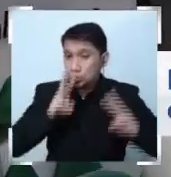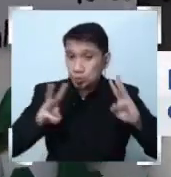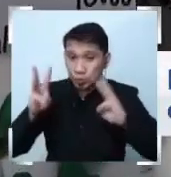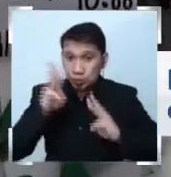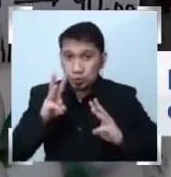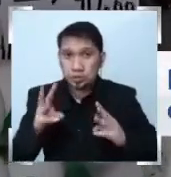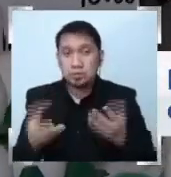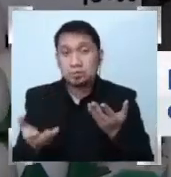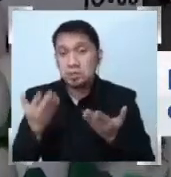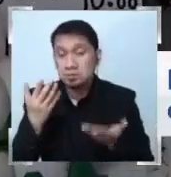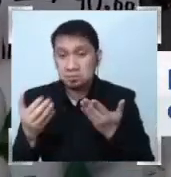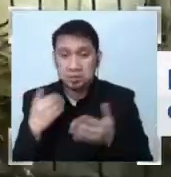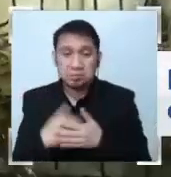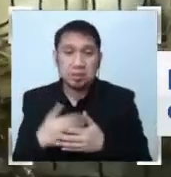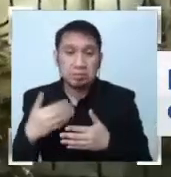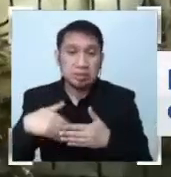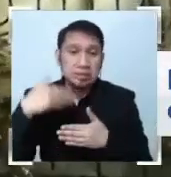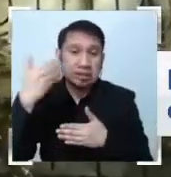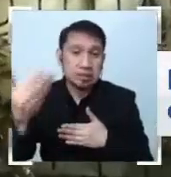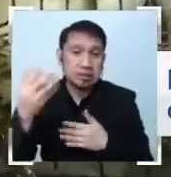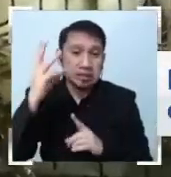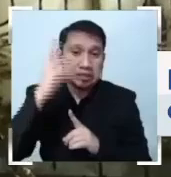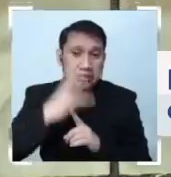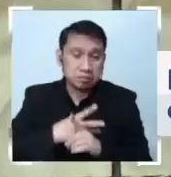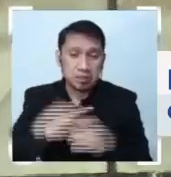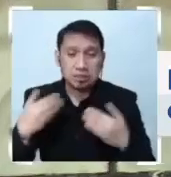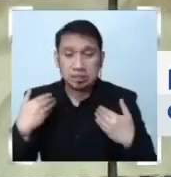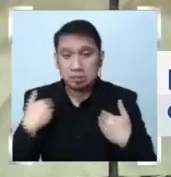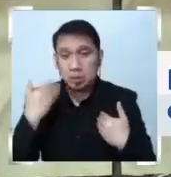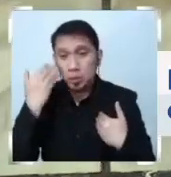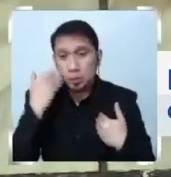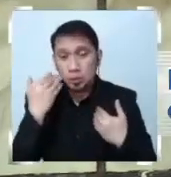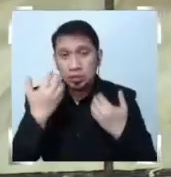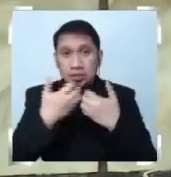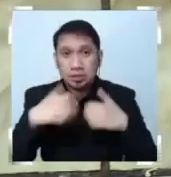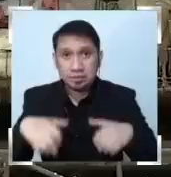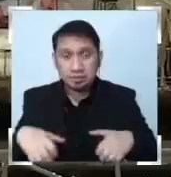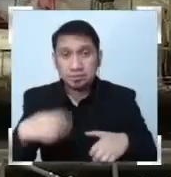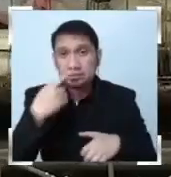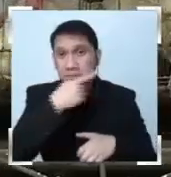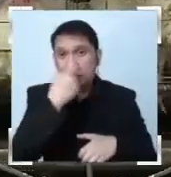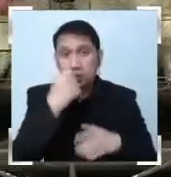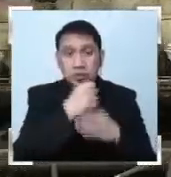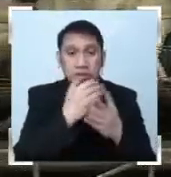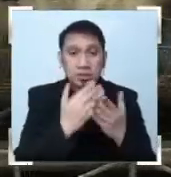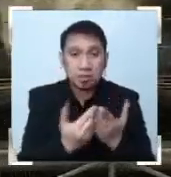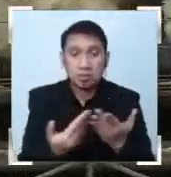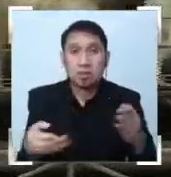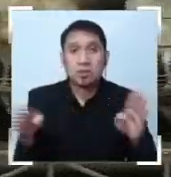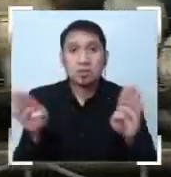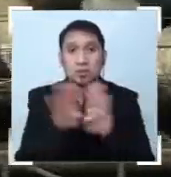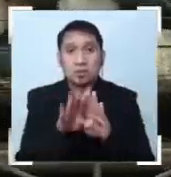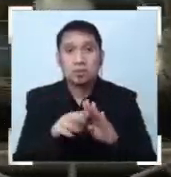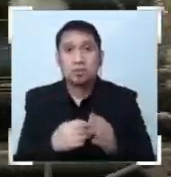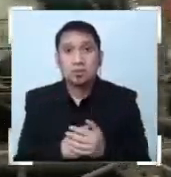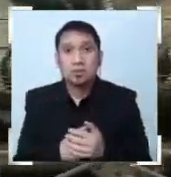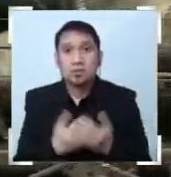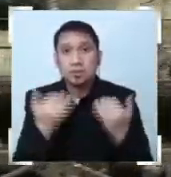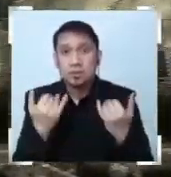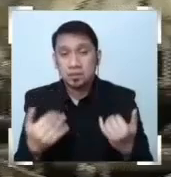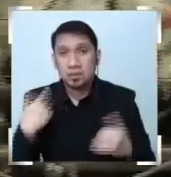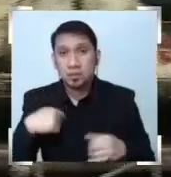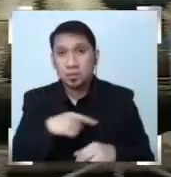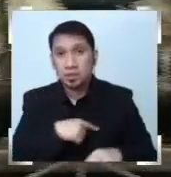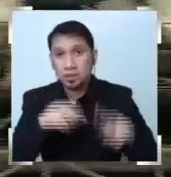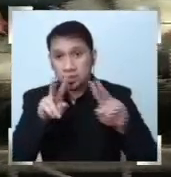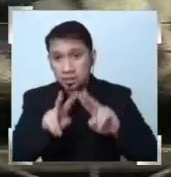shortage sa susunod na 6 na buwan. May maliliit daw kasing manuka na nagsasara na. Batay sa aming pag-monitor kanina, marami